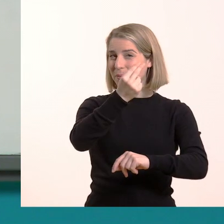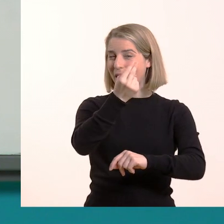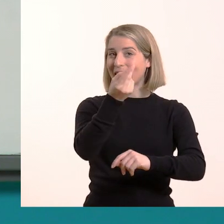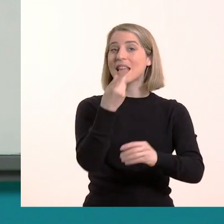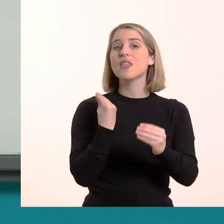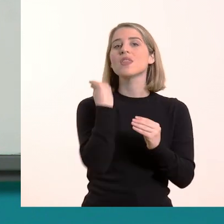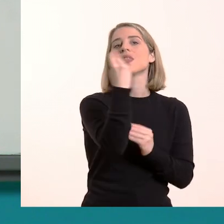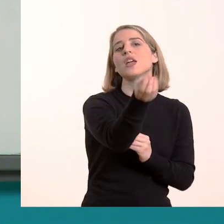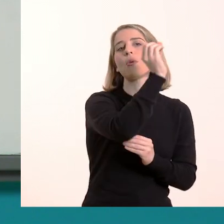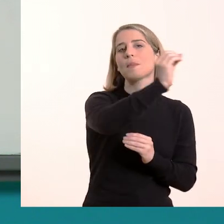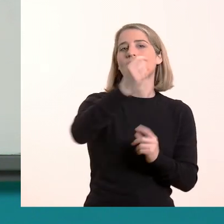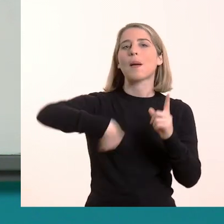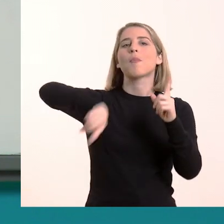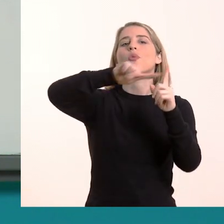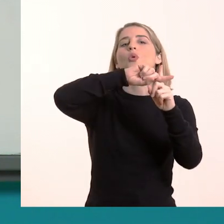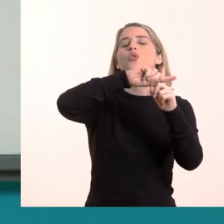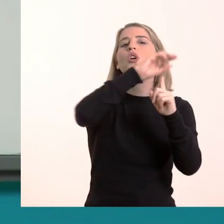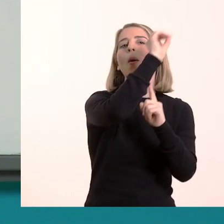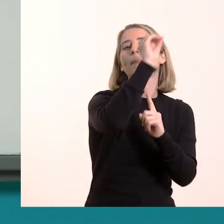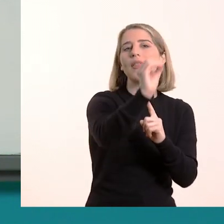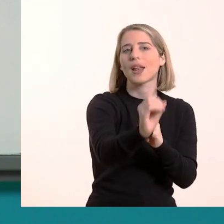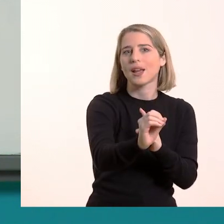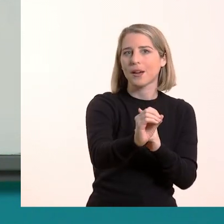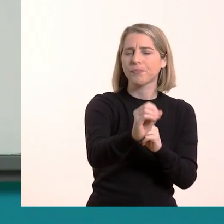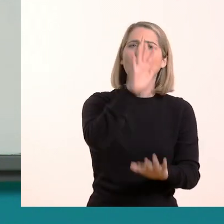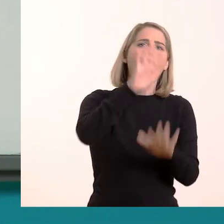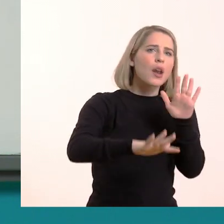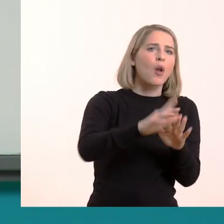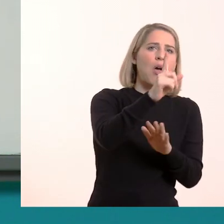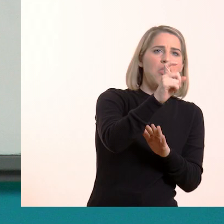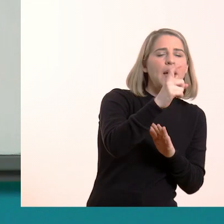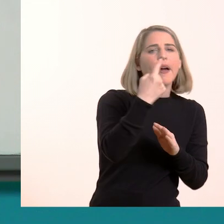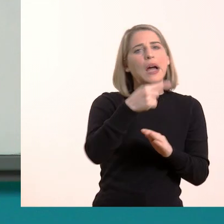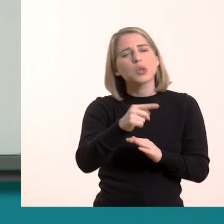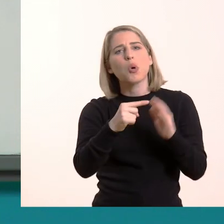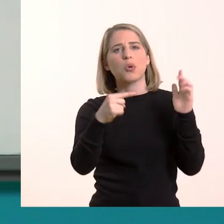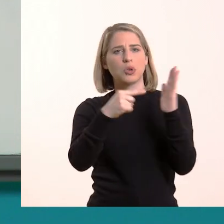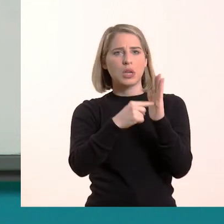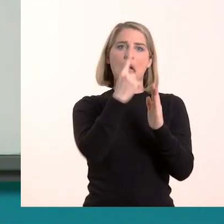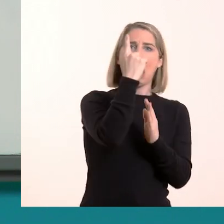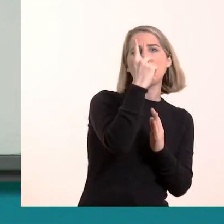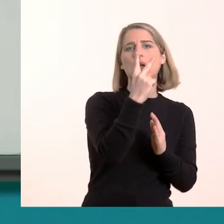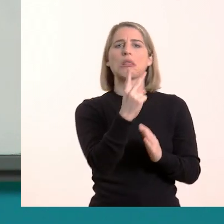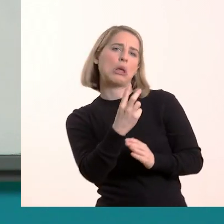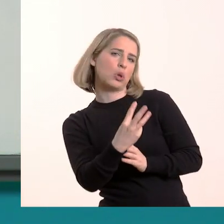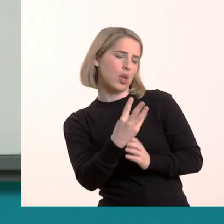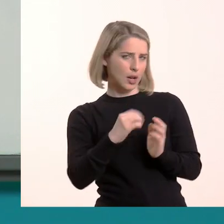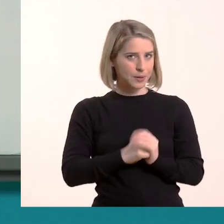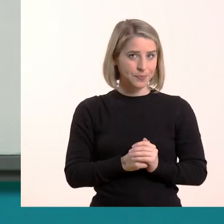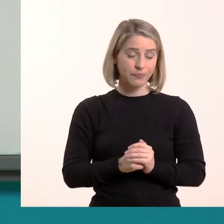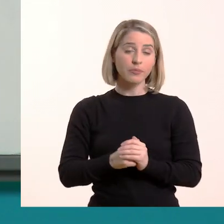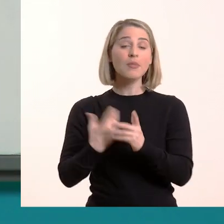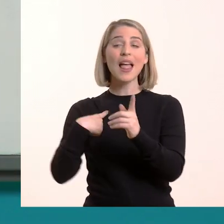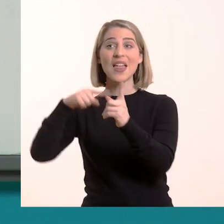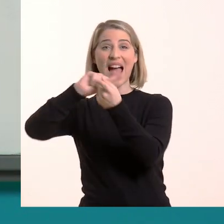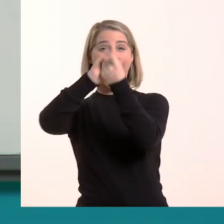1000, προσθέτουμε τα αντίστοιχα μηδενικά. 1 για το 10, 2 για το 100, 3 για το 1000. Όταν διαιρούμε,